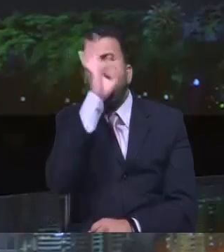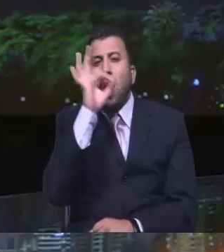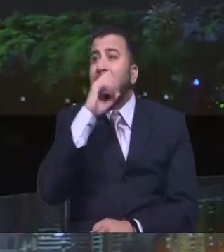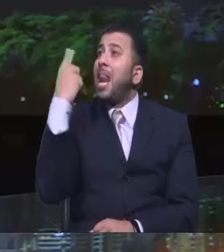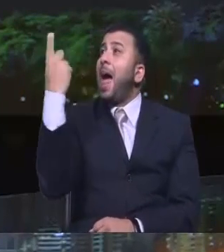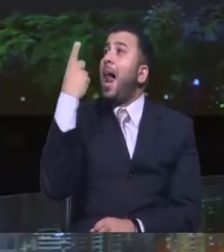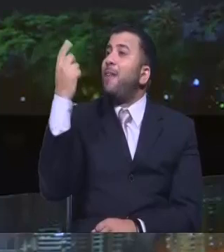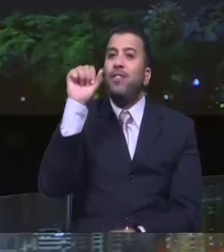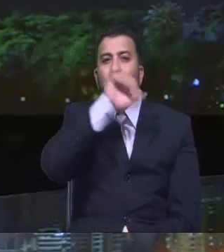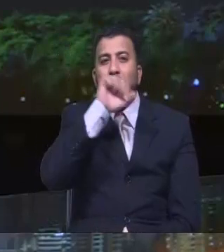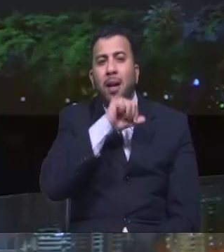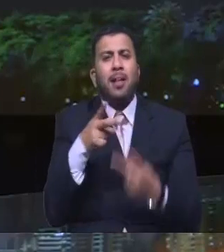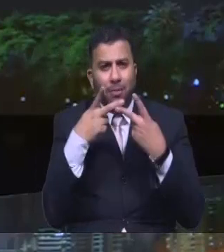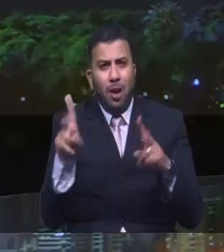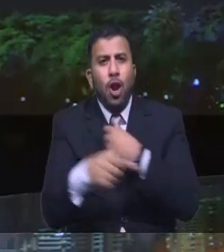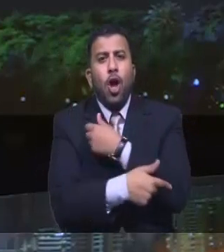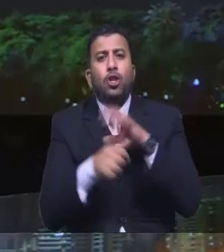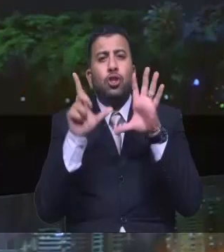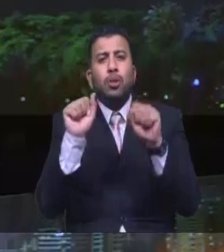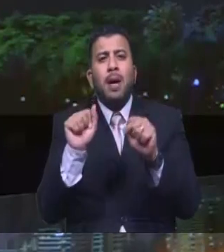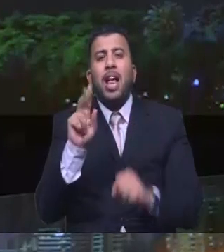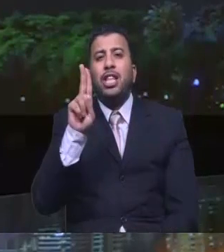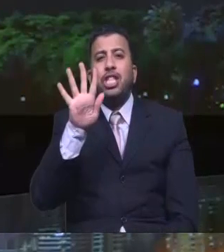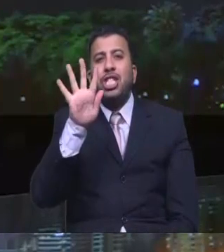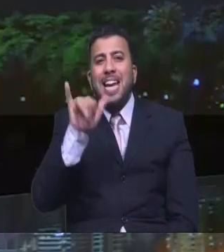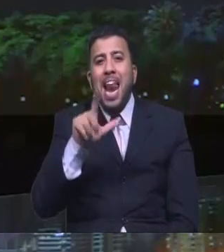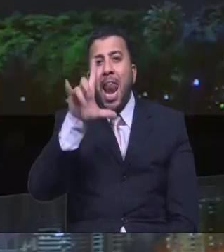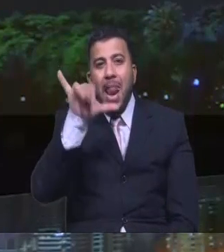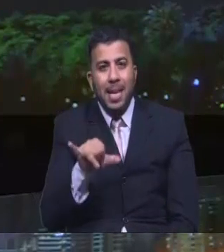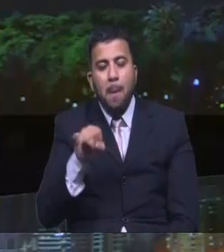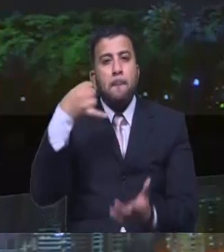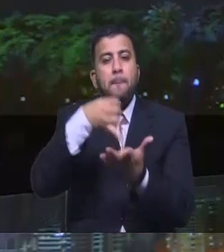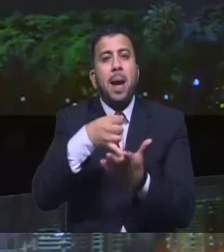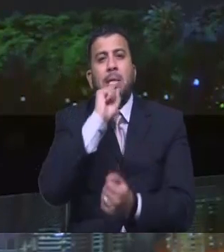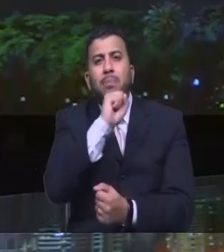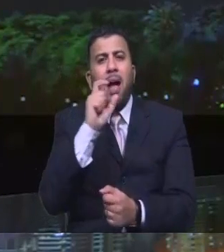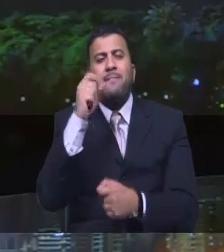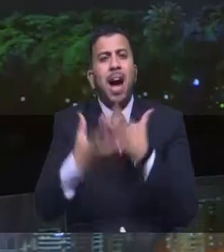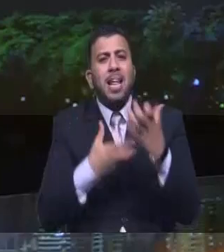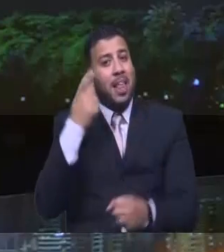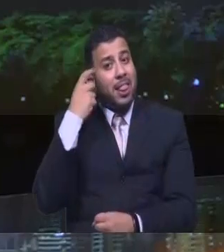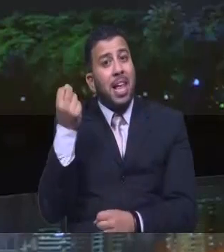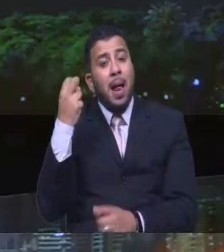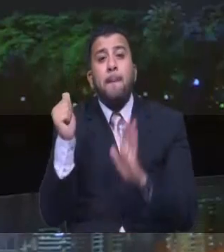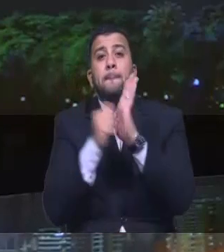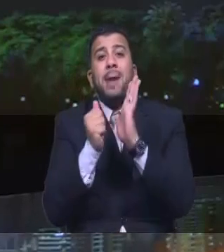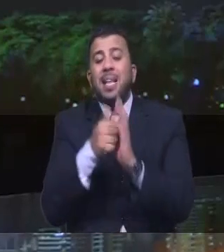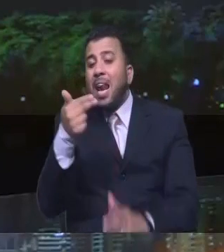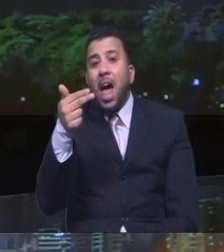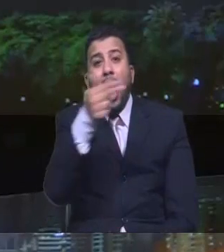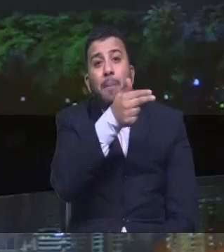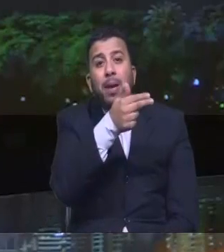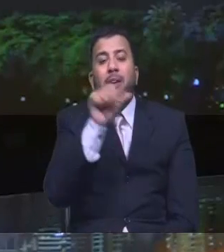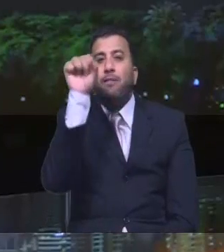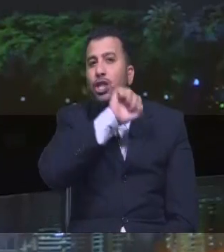الشارقة، انطلقت فعاليات أسبوع التراث التشيلي بمركز فعاليات التراث الثقافي البيت الغربي في قلب